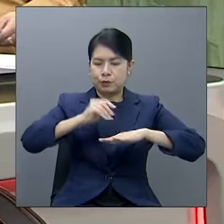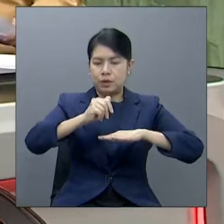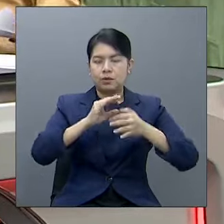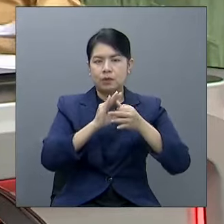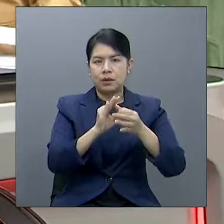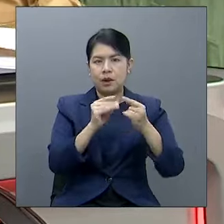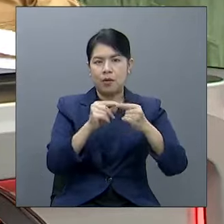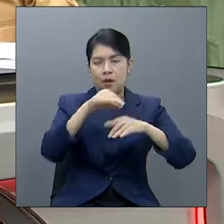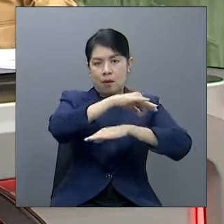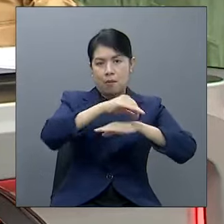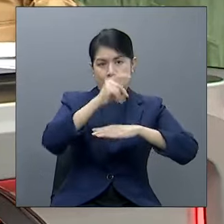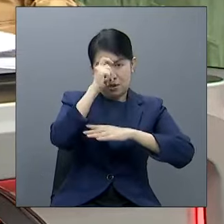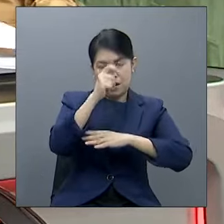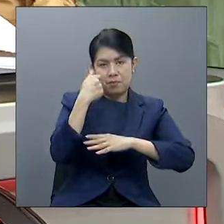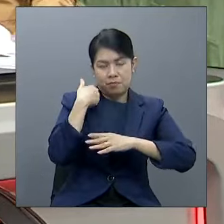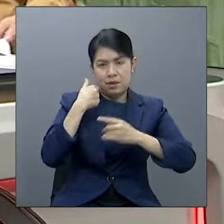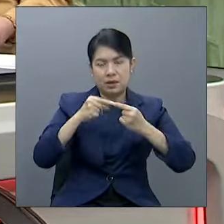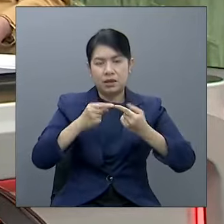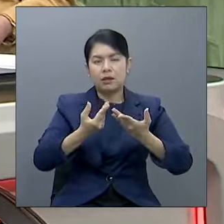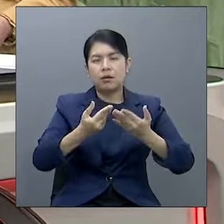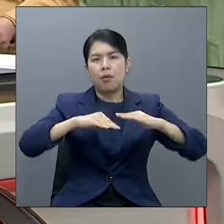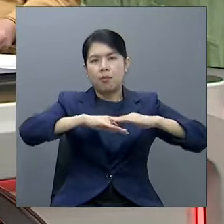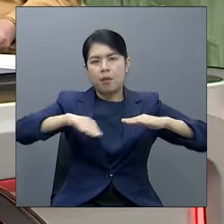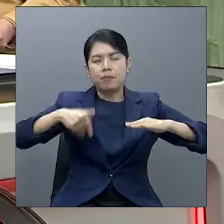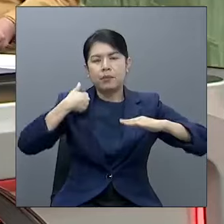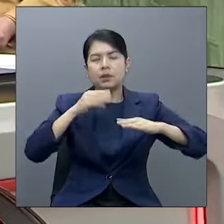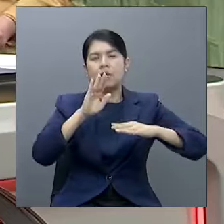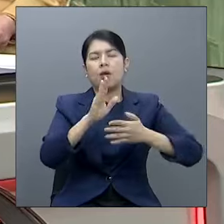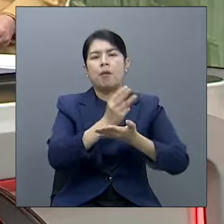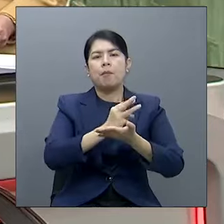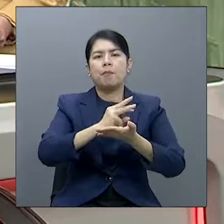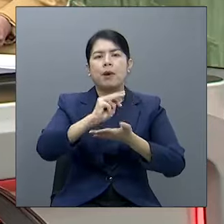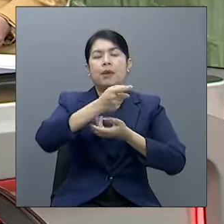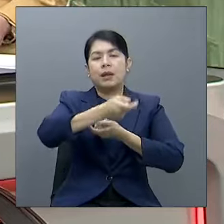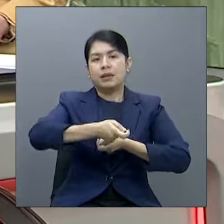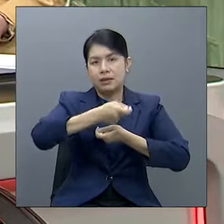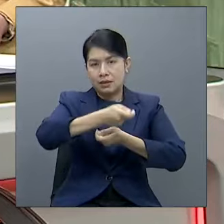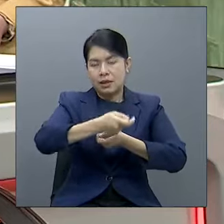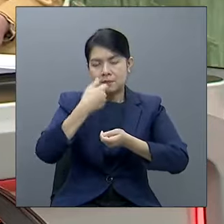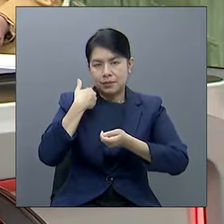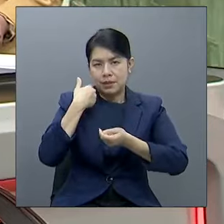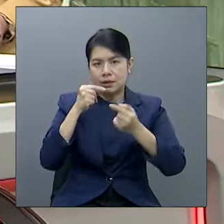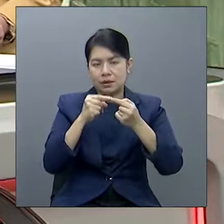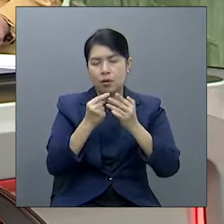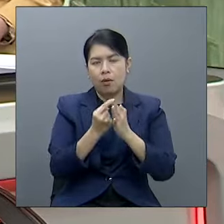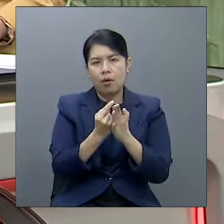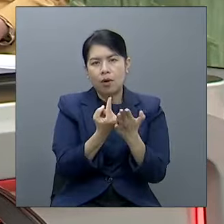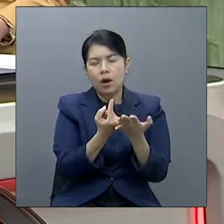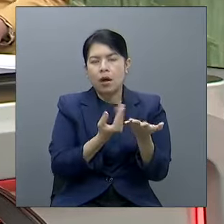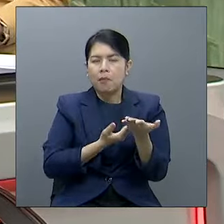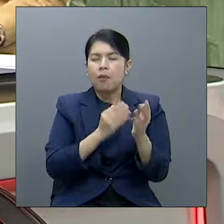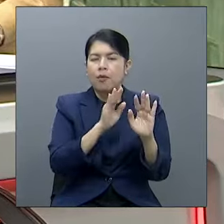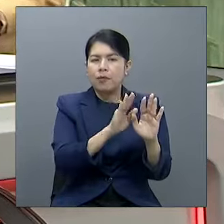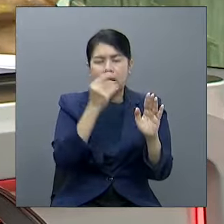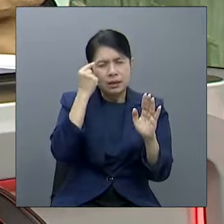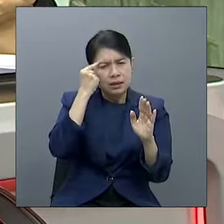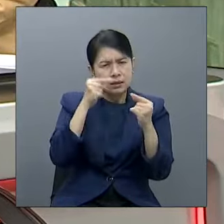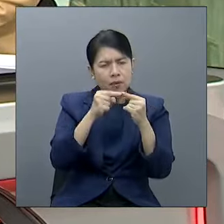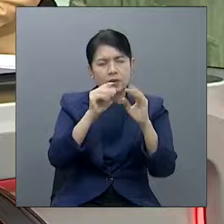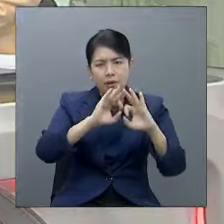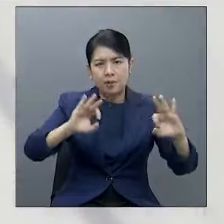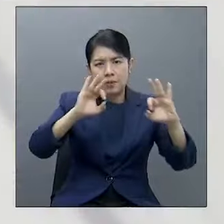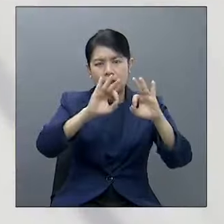ปฐพีและฐานรากจากมหาวิทยาลัยเกษตรศาสตร์นะคะก็เป็นมุมมองถึงการบริหารจัดการเพื่อความคุ้มค่าและความปลอดภัยด้วยนะคะกับ